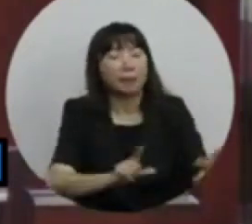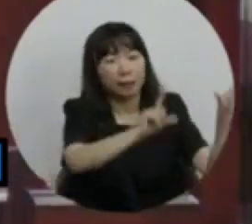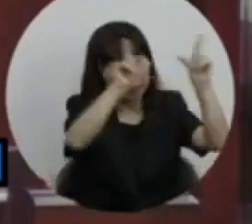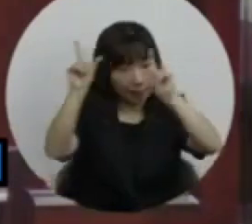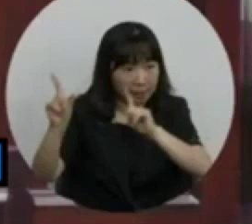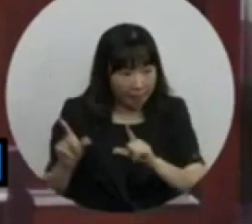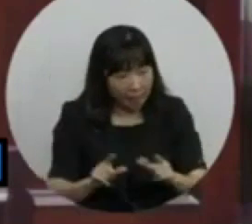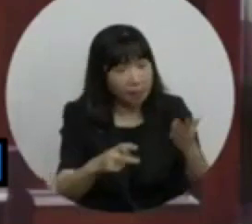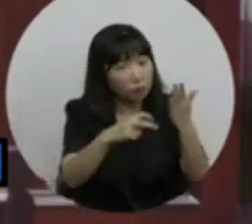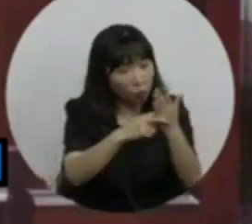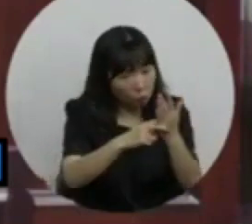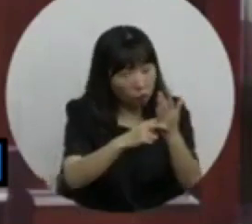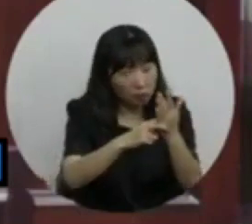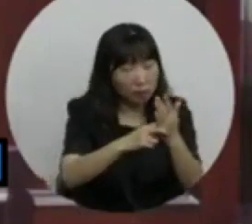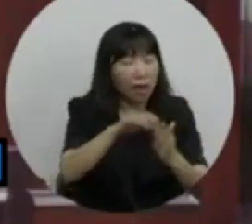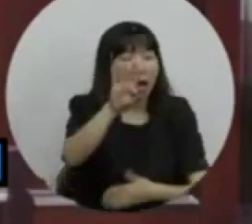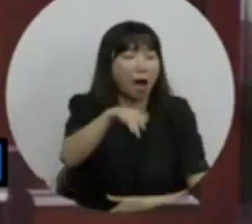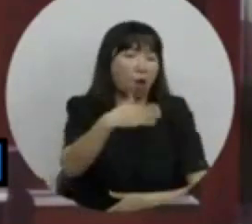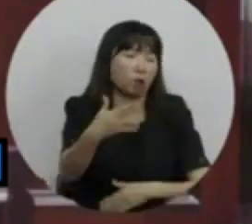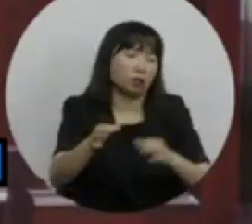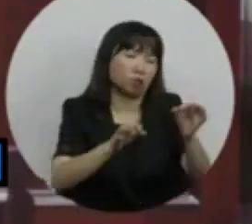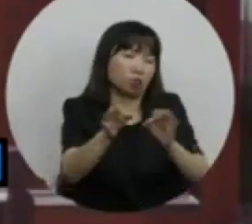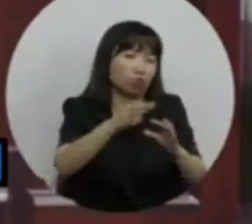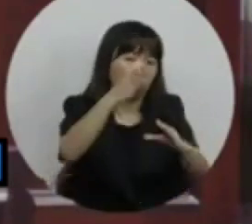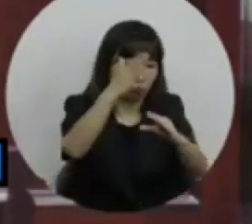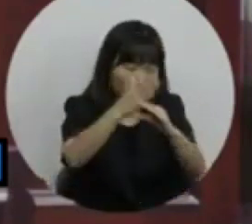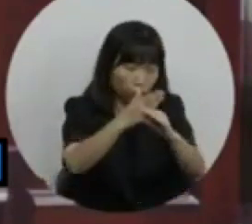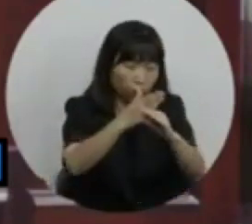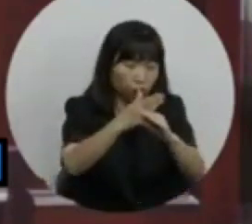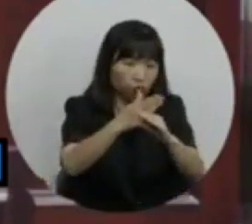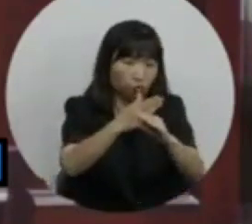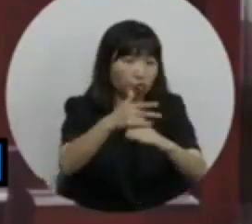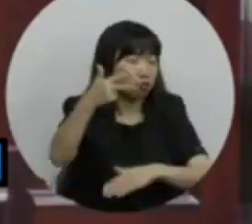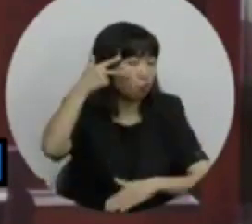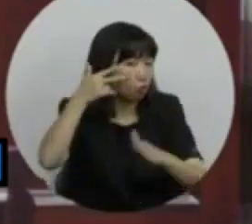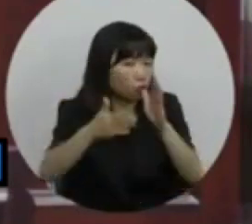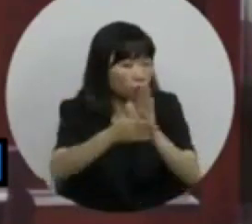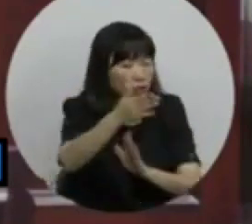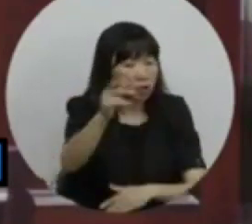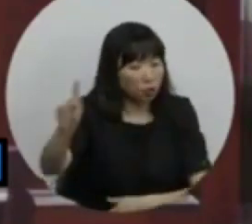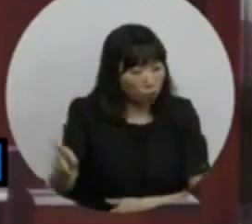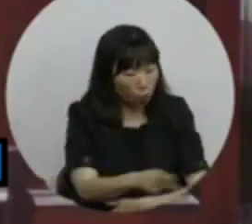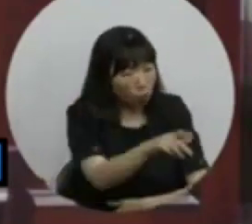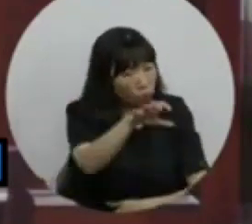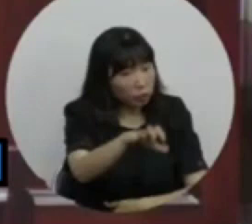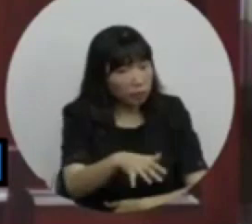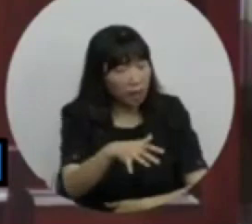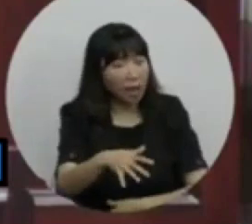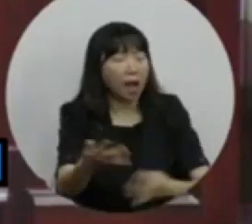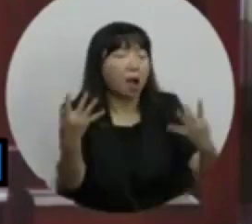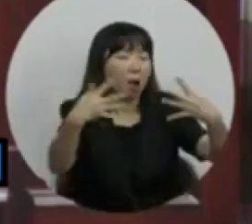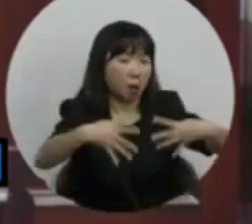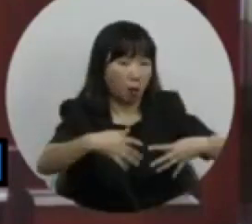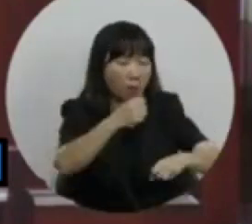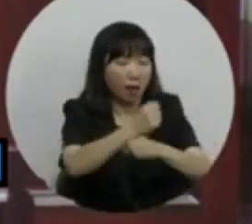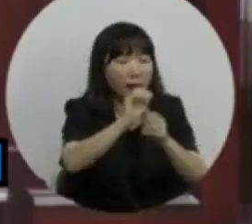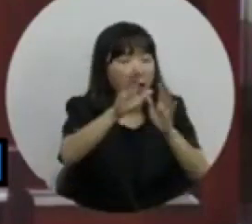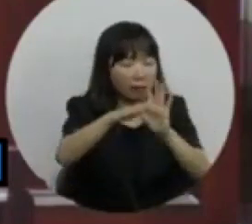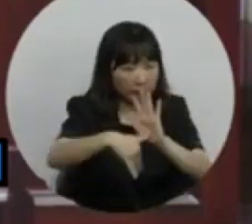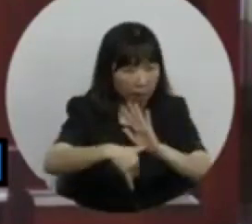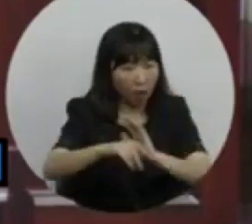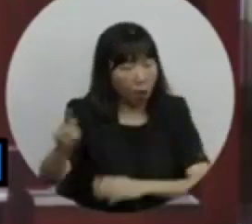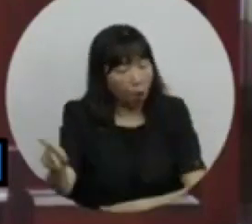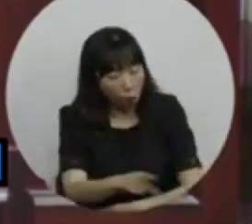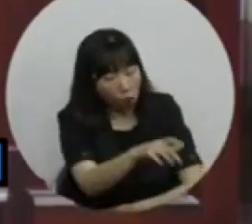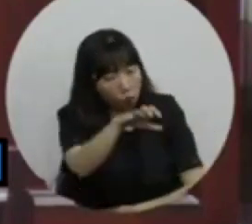여주 프리미엄 아울렛에서 운영하고 있으며 관내 골프장 대표와의 협약을 통해 골프장 이용객에